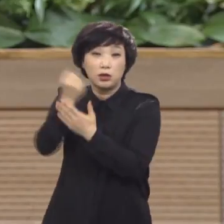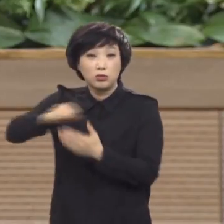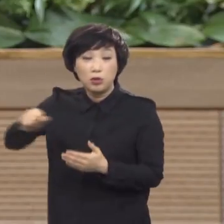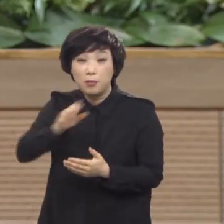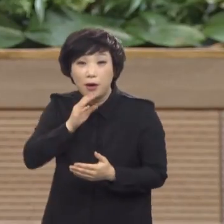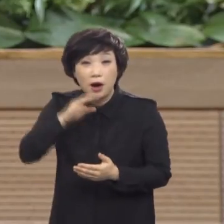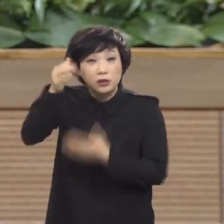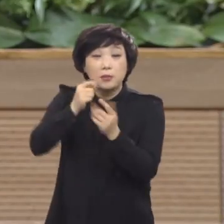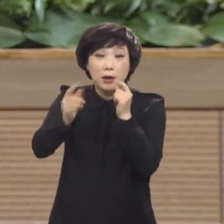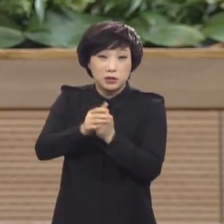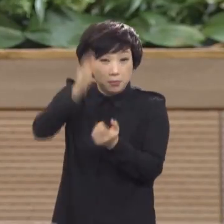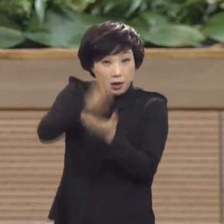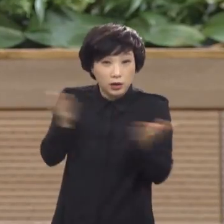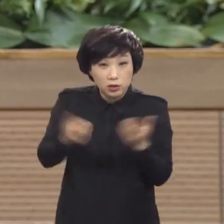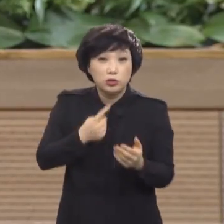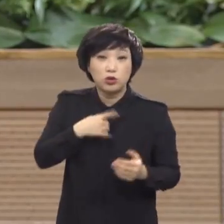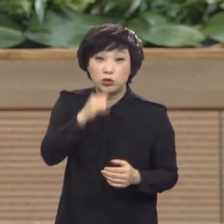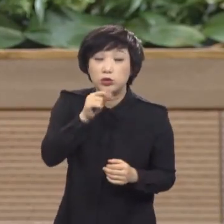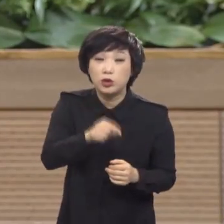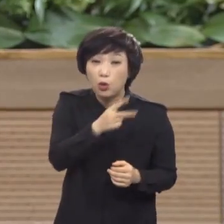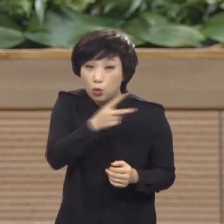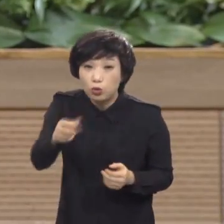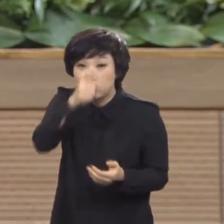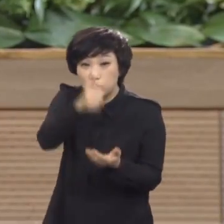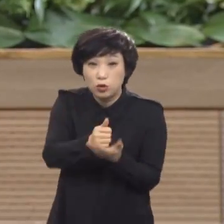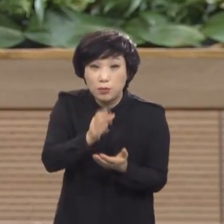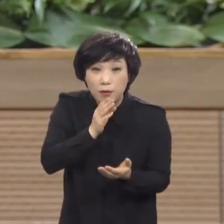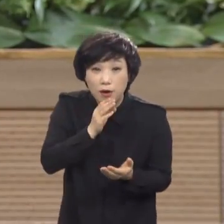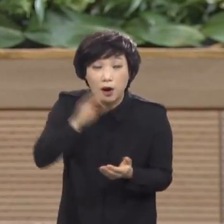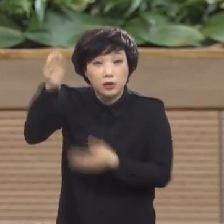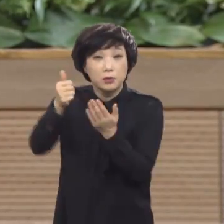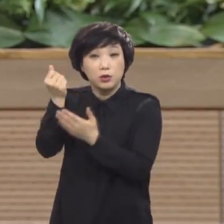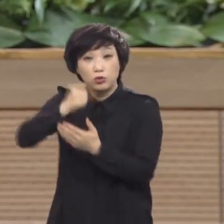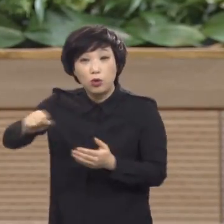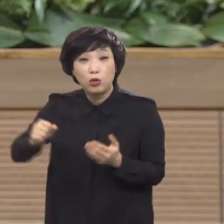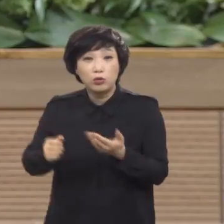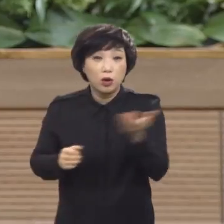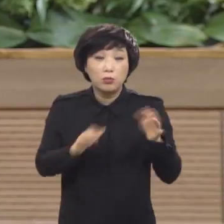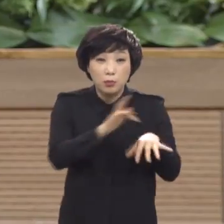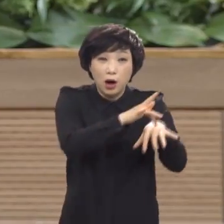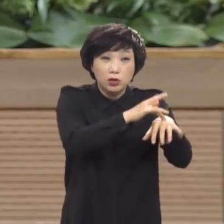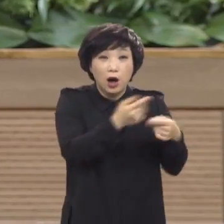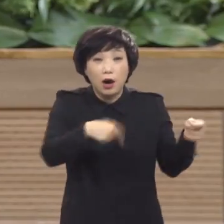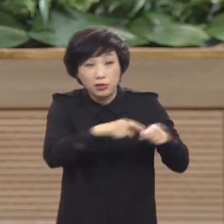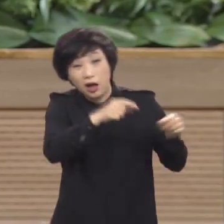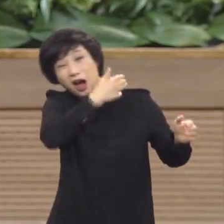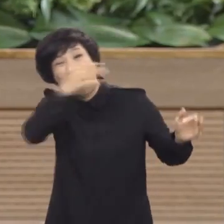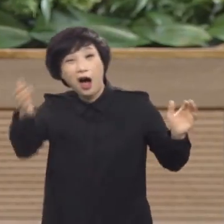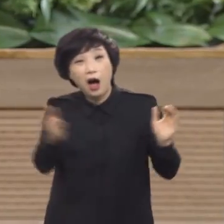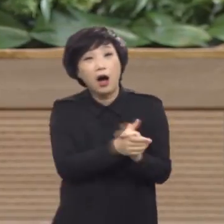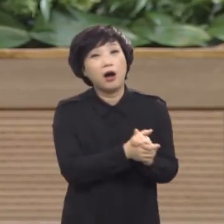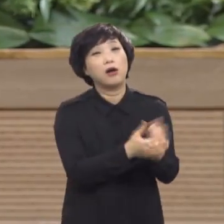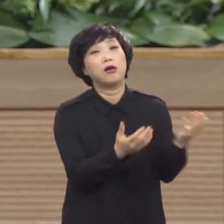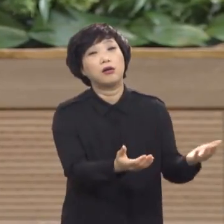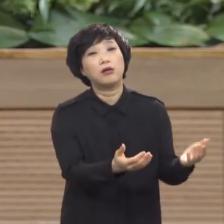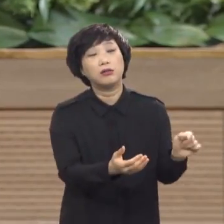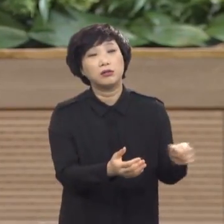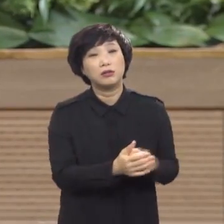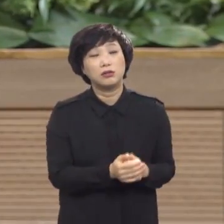하지 말라는 짓을 하는 것이 죄니까 하나님을 도전하는데 마귀와 한패거리가 되어서,